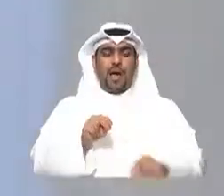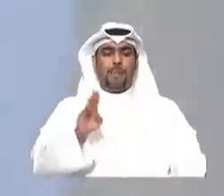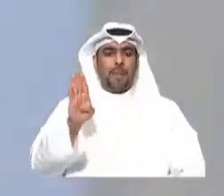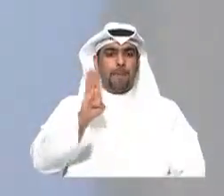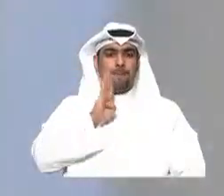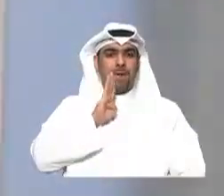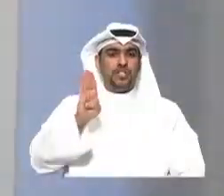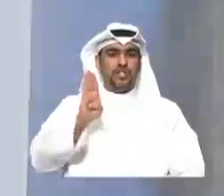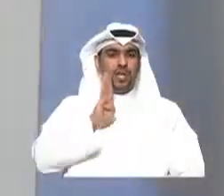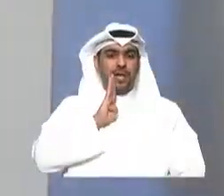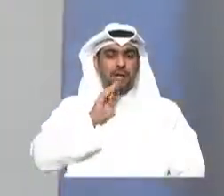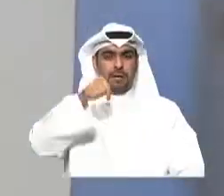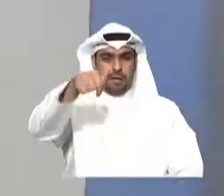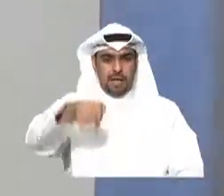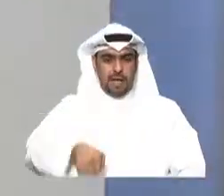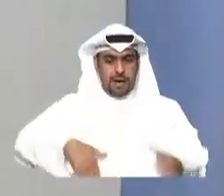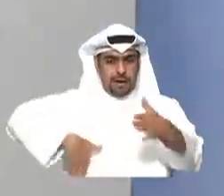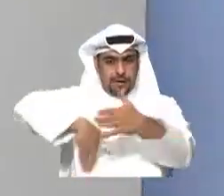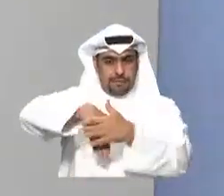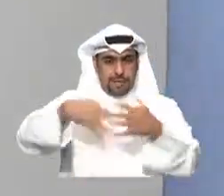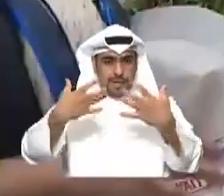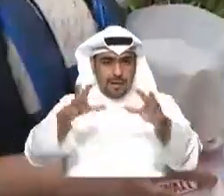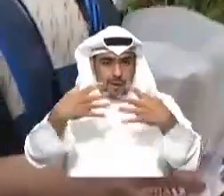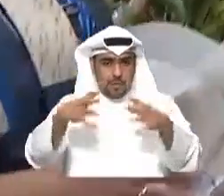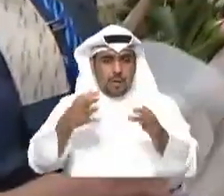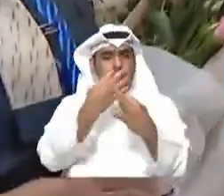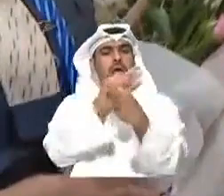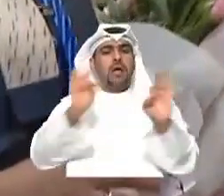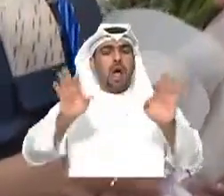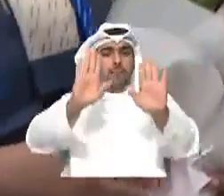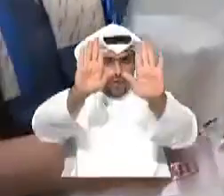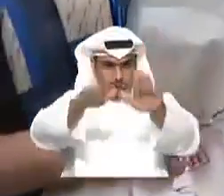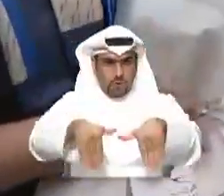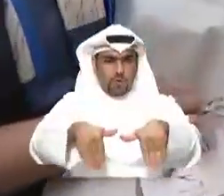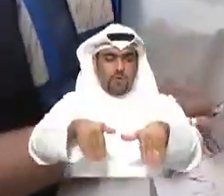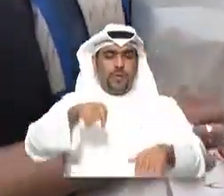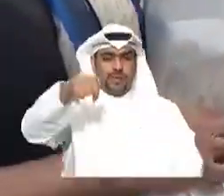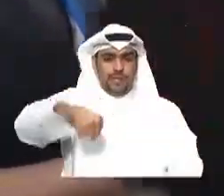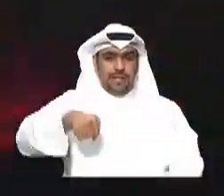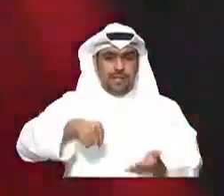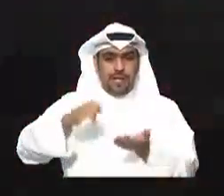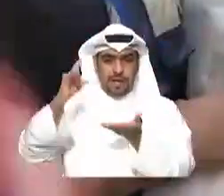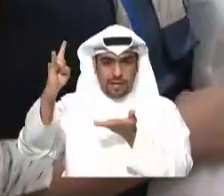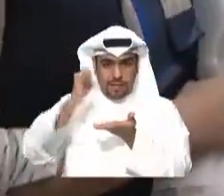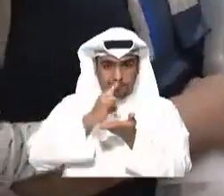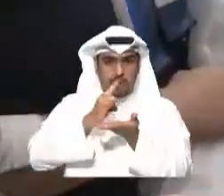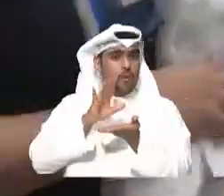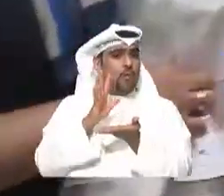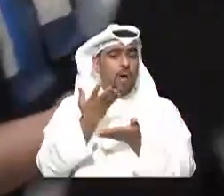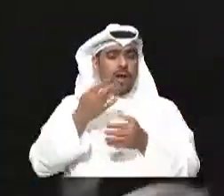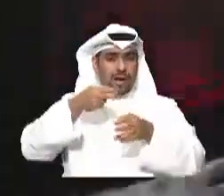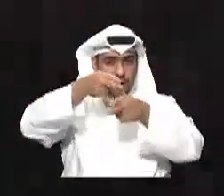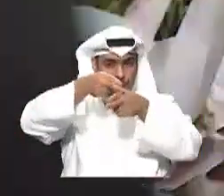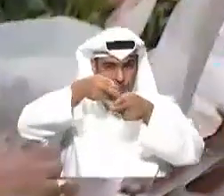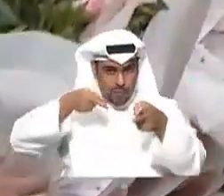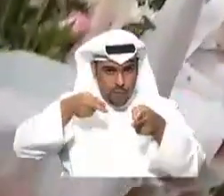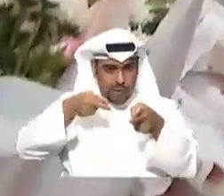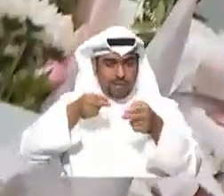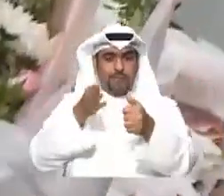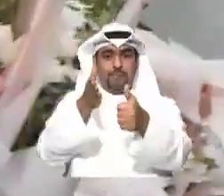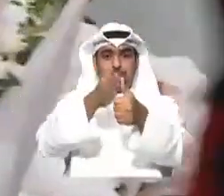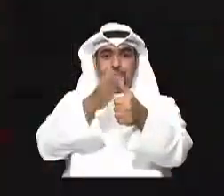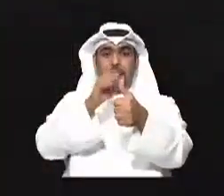الجويه الكويتيه ناقل الرسمي لهذه المباراه الوديه ما بين المنتخب بين البلجيكي والمصري